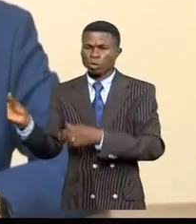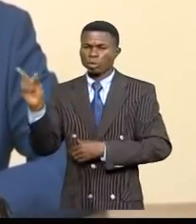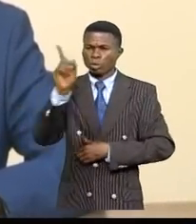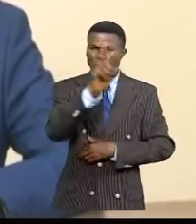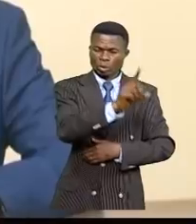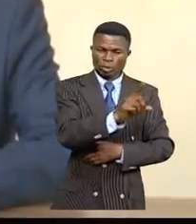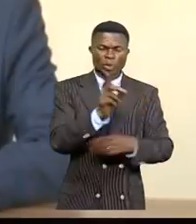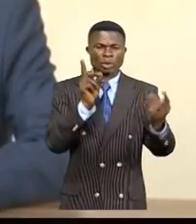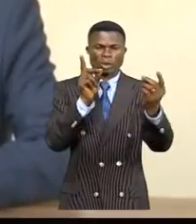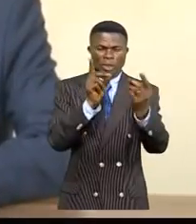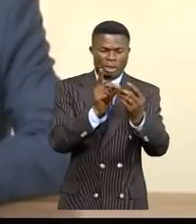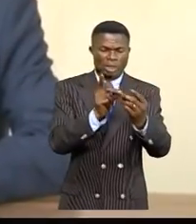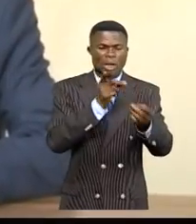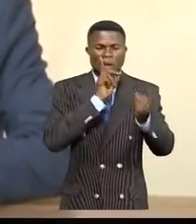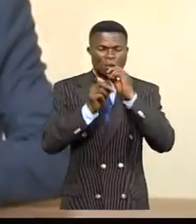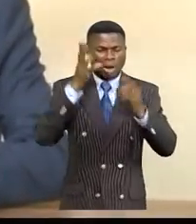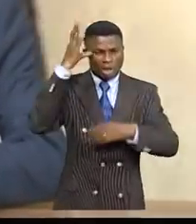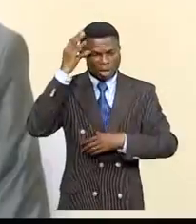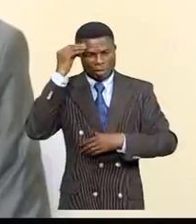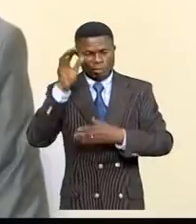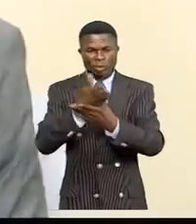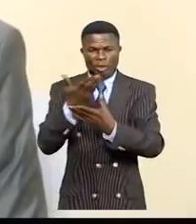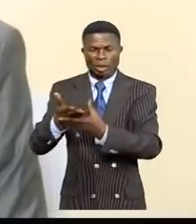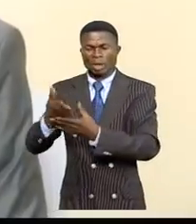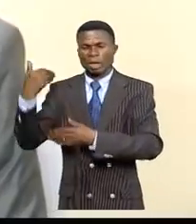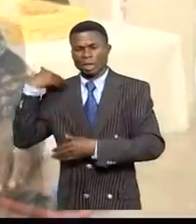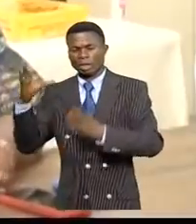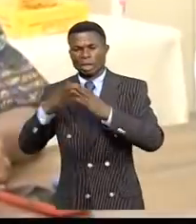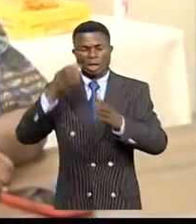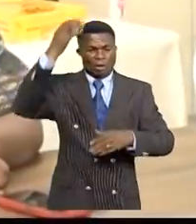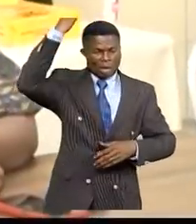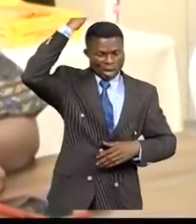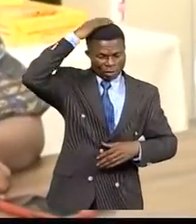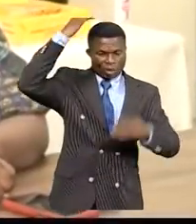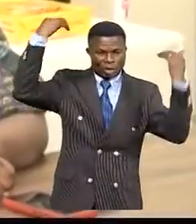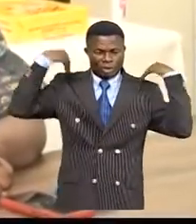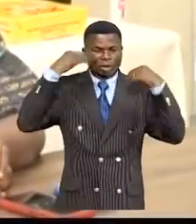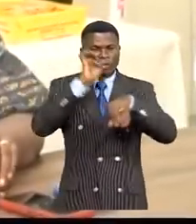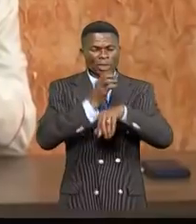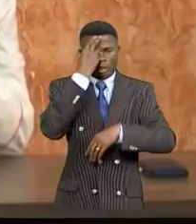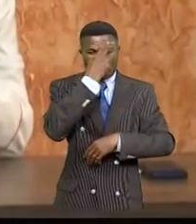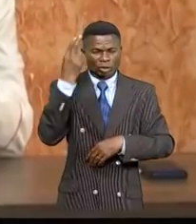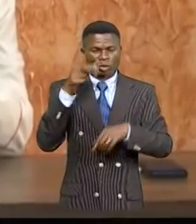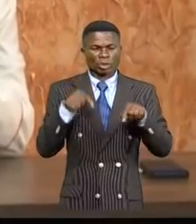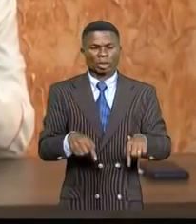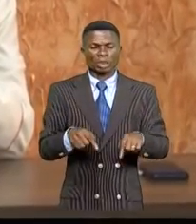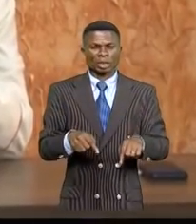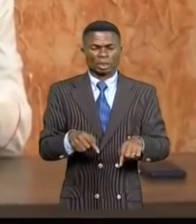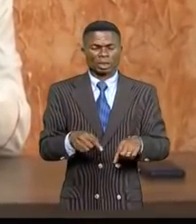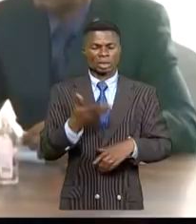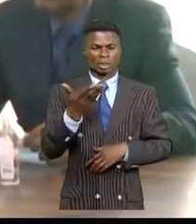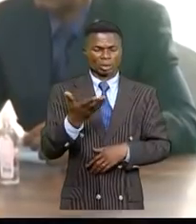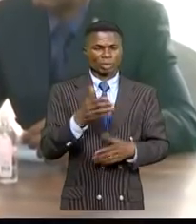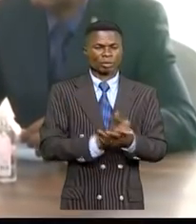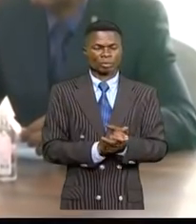nouveau approfondir des échanges entre eux et l'archevêque métropolitain et cardinal de l'Église catholique, Fridolin